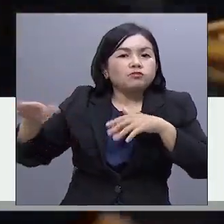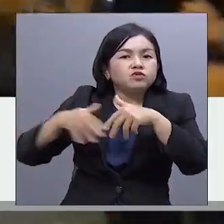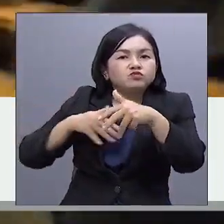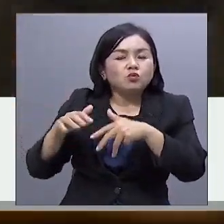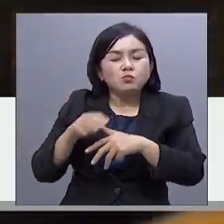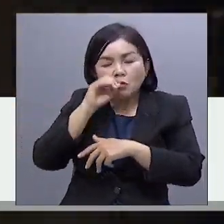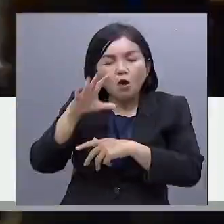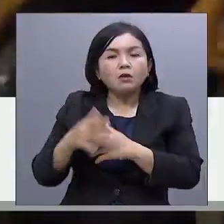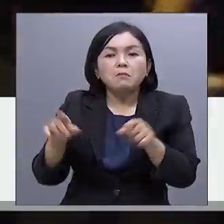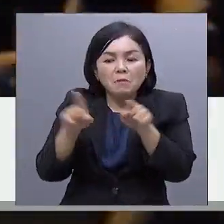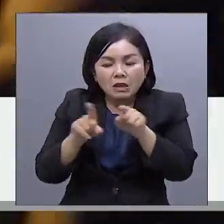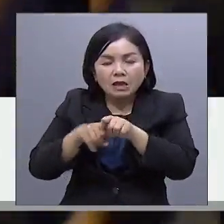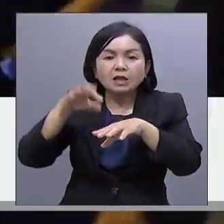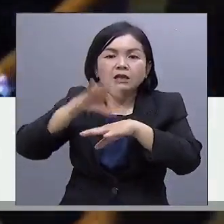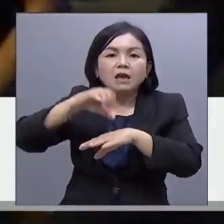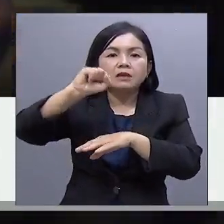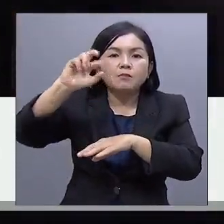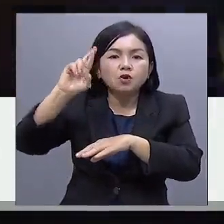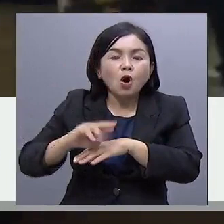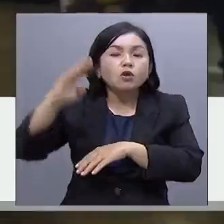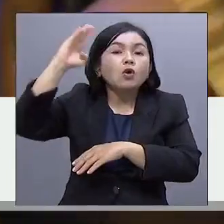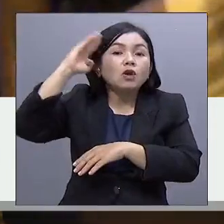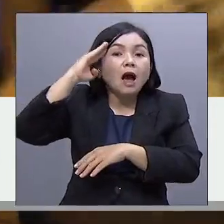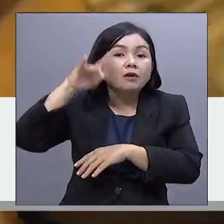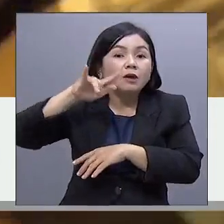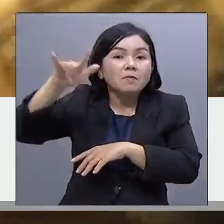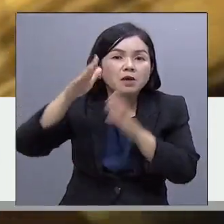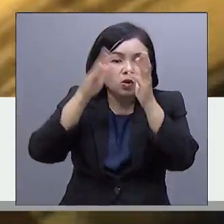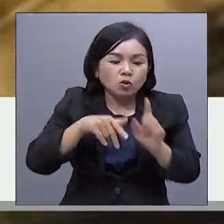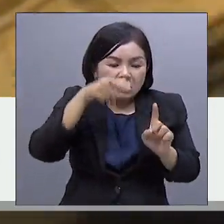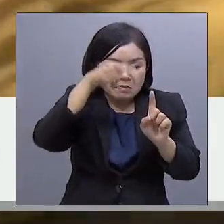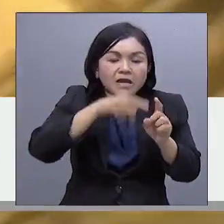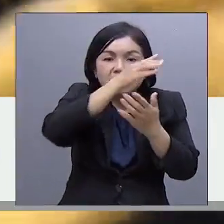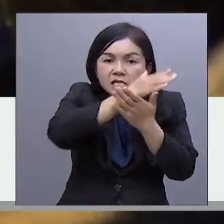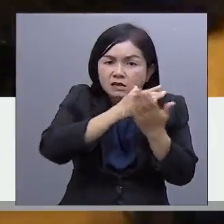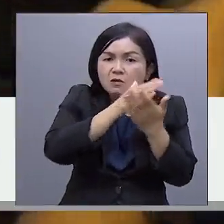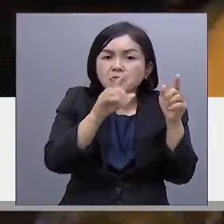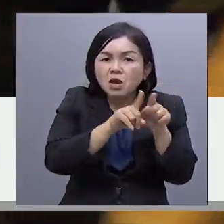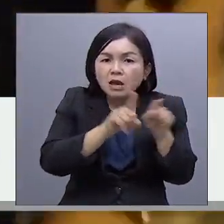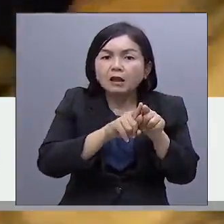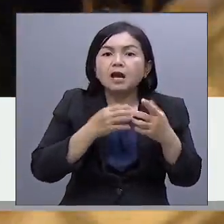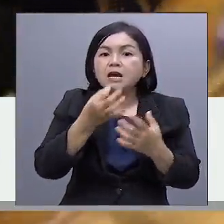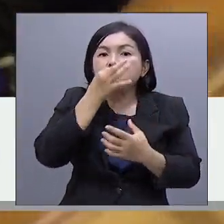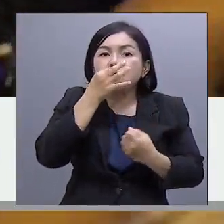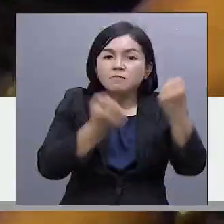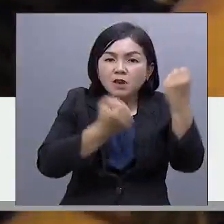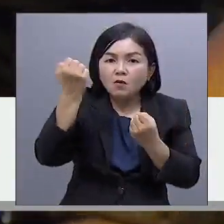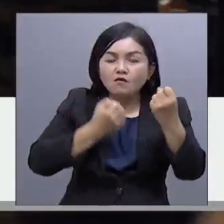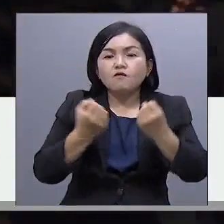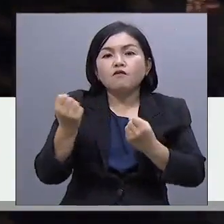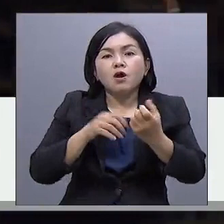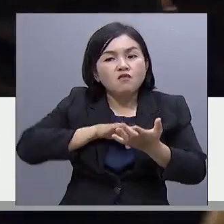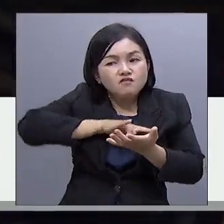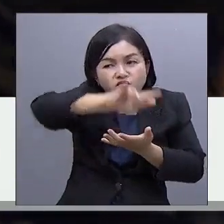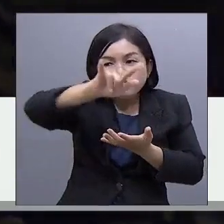พลสำรองของกองทัพอากาศซึ่งมีมากกว่า 1000นายเกือบครึ่งนึงในจำนวนนี้เป็นนักบินนะคะที่ขับเครื่องบิน